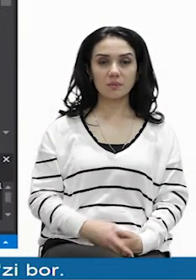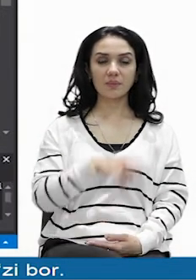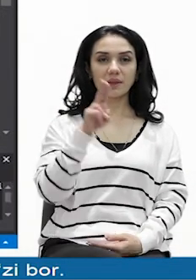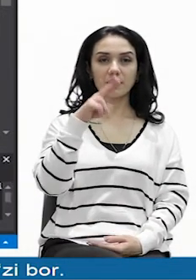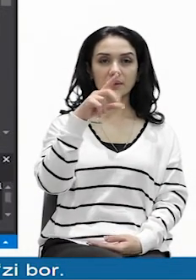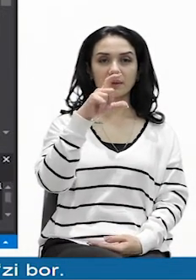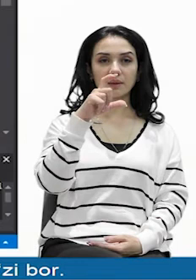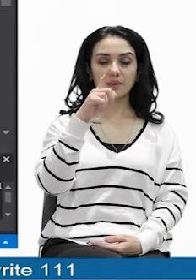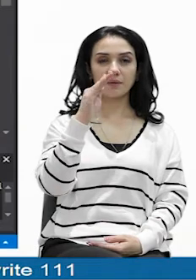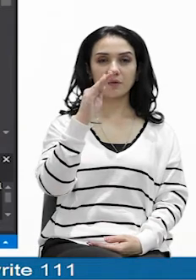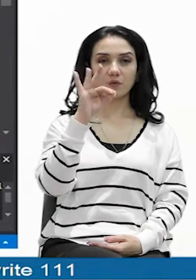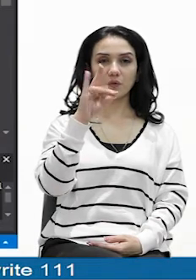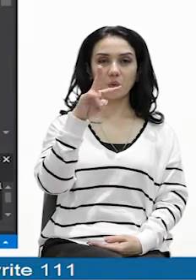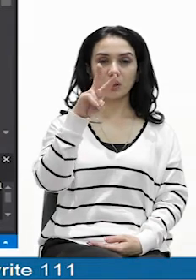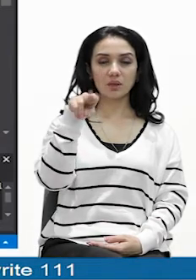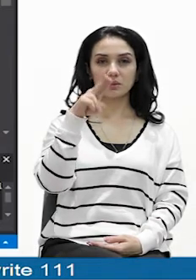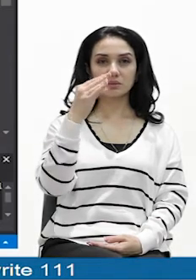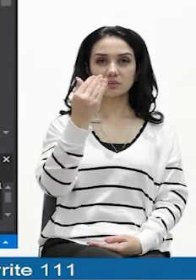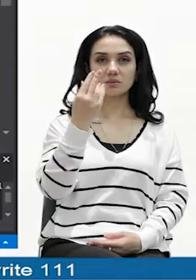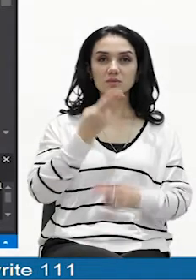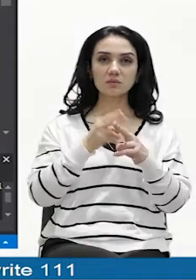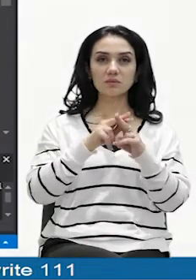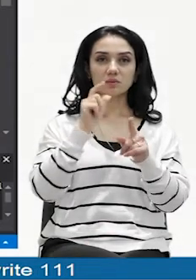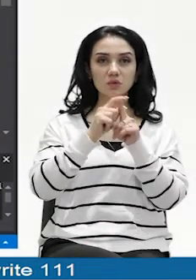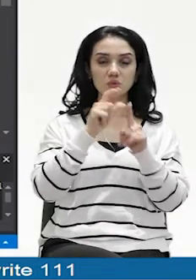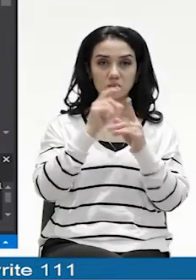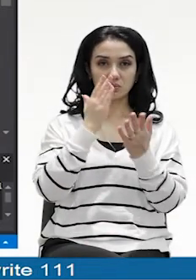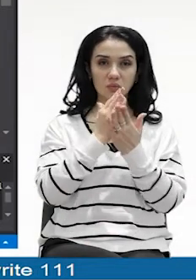Koşumça kalı sözü var. Default degen bu